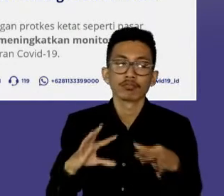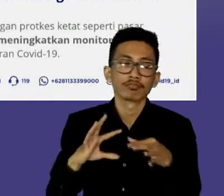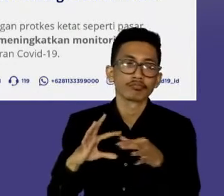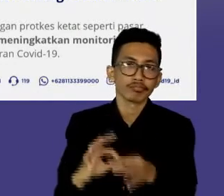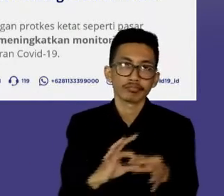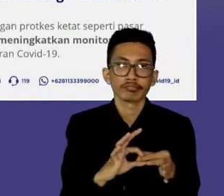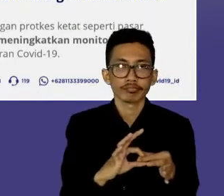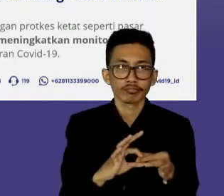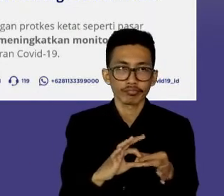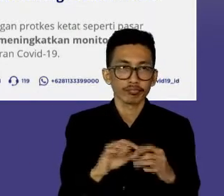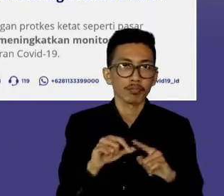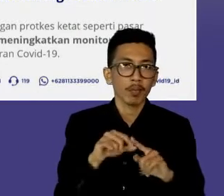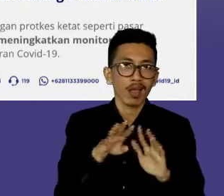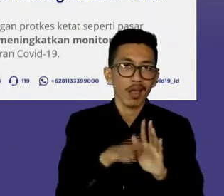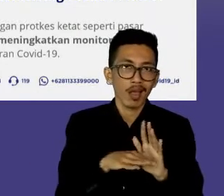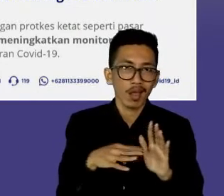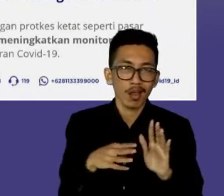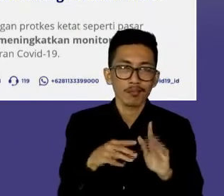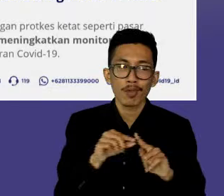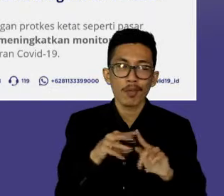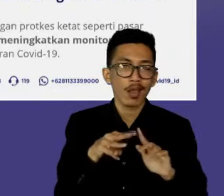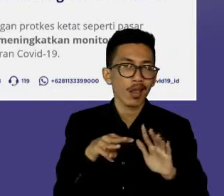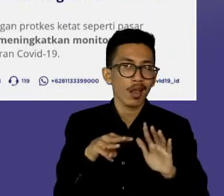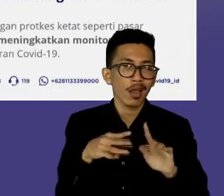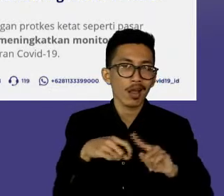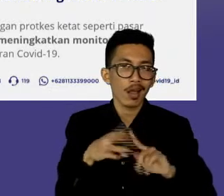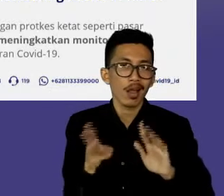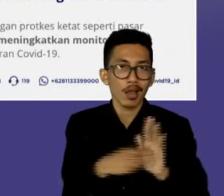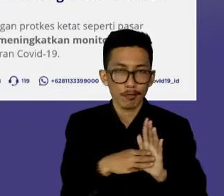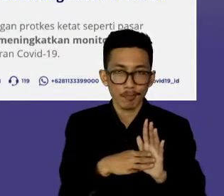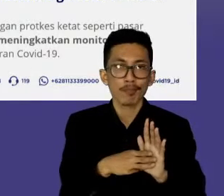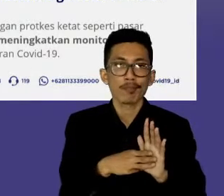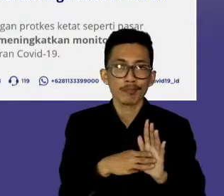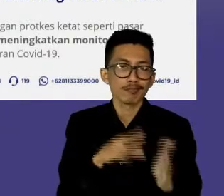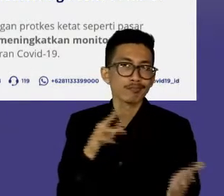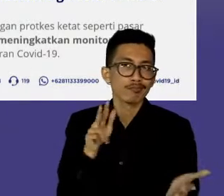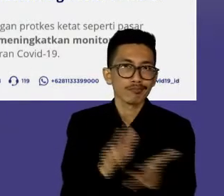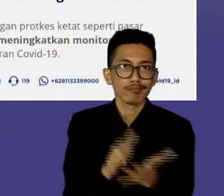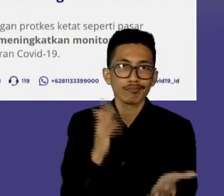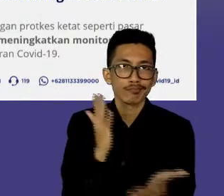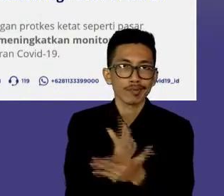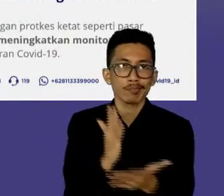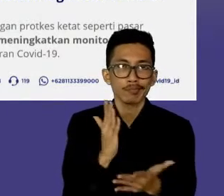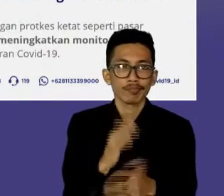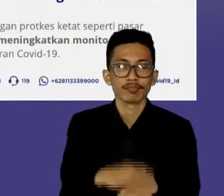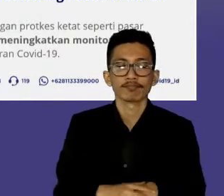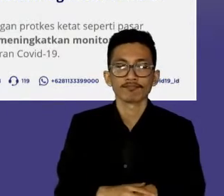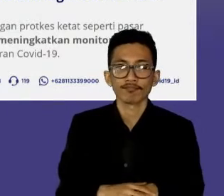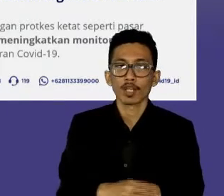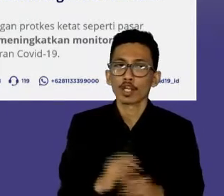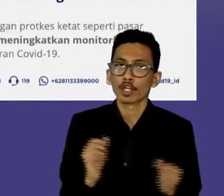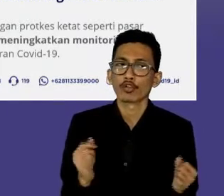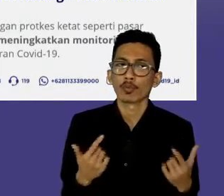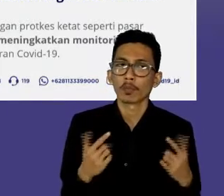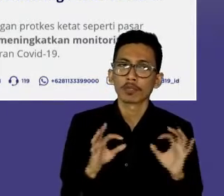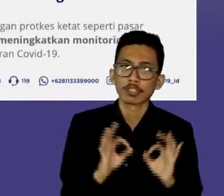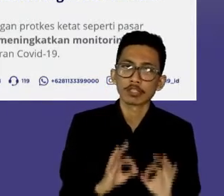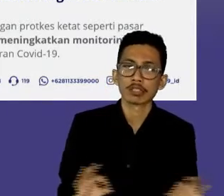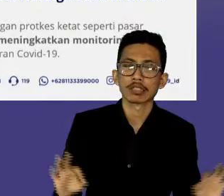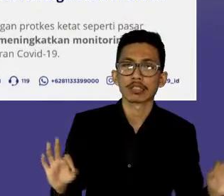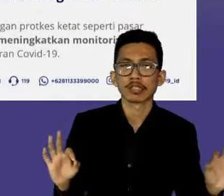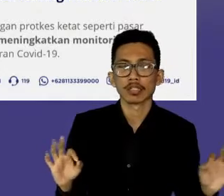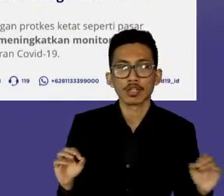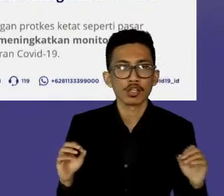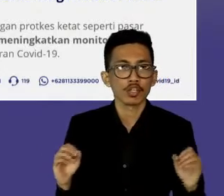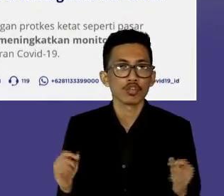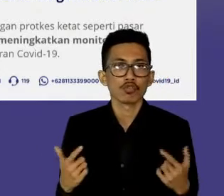untuk memaksimalkan pengetatan, pembatasan mobilitas dan aktivitas, tetap bisa hidup bersih dan lebih hidup lebih